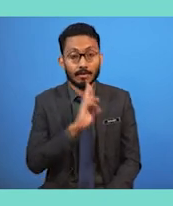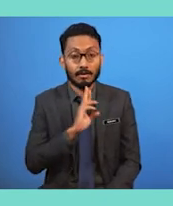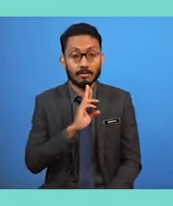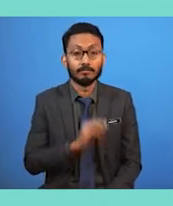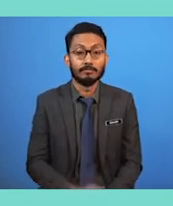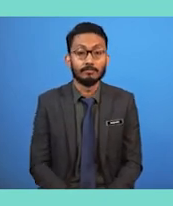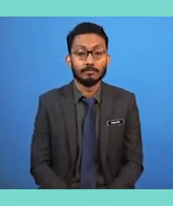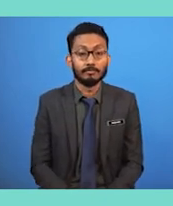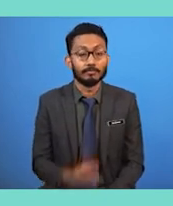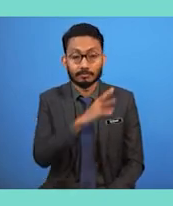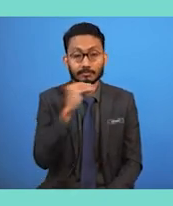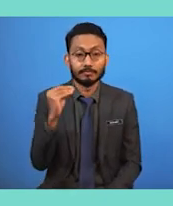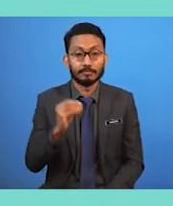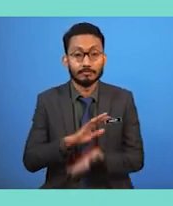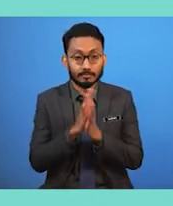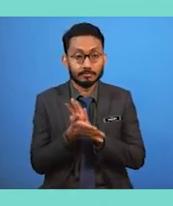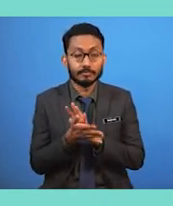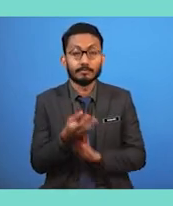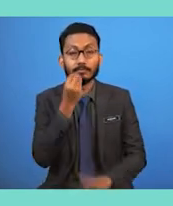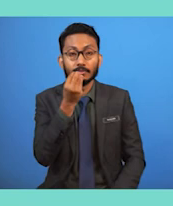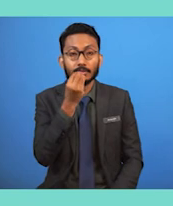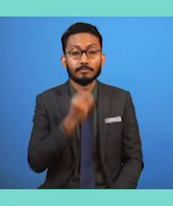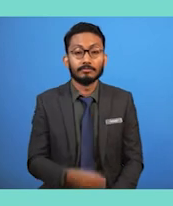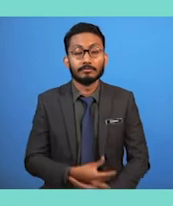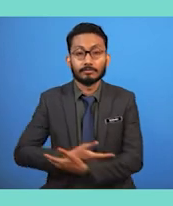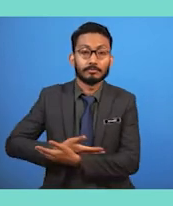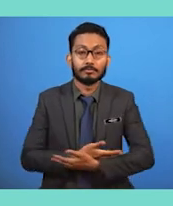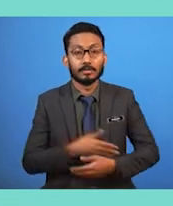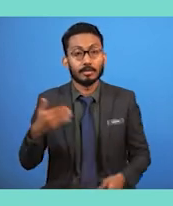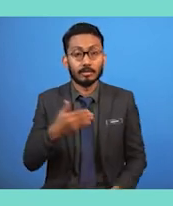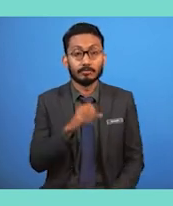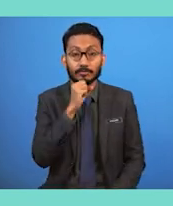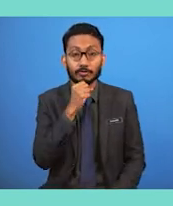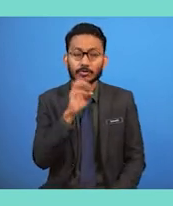dan dijadikan makanan untuk anak ikan berumur seawal 4 hari.